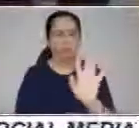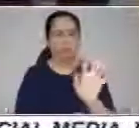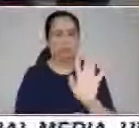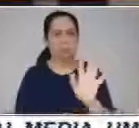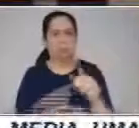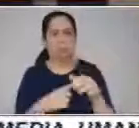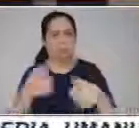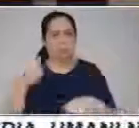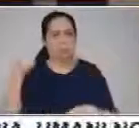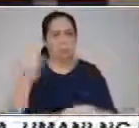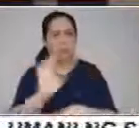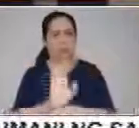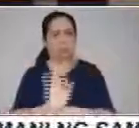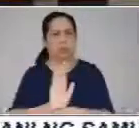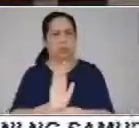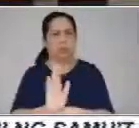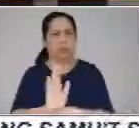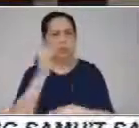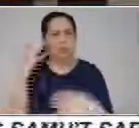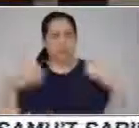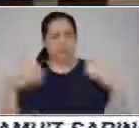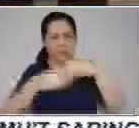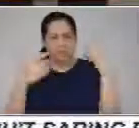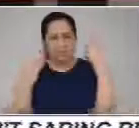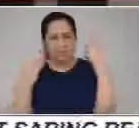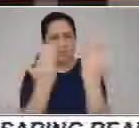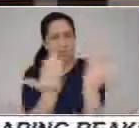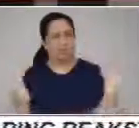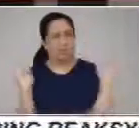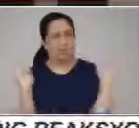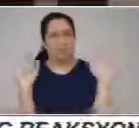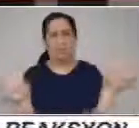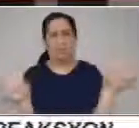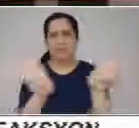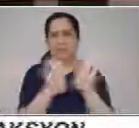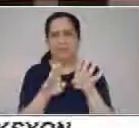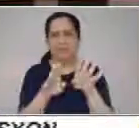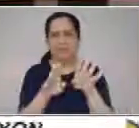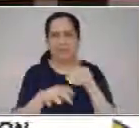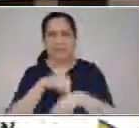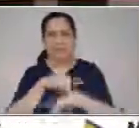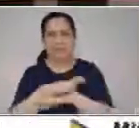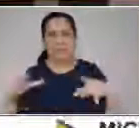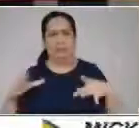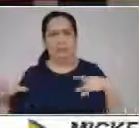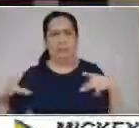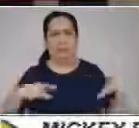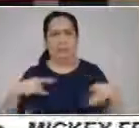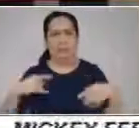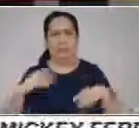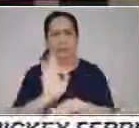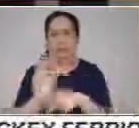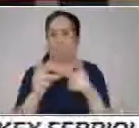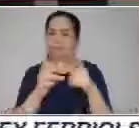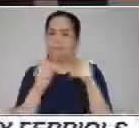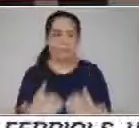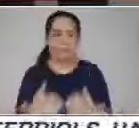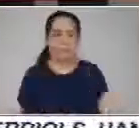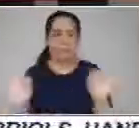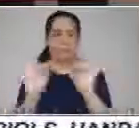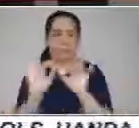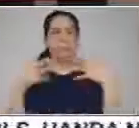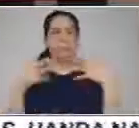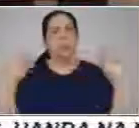video. Siksikan yung mga tao doon. Parang hindi nasunod yata social distancing. Pero kali kasi yun, Rada Street sa Makati,